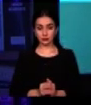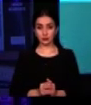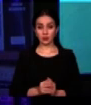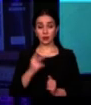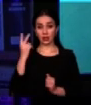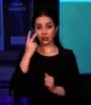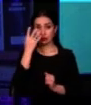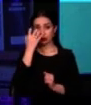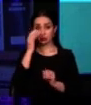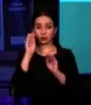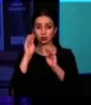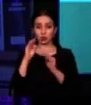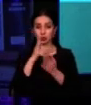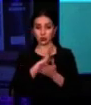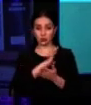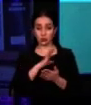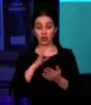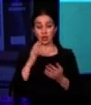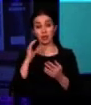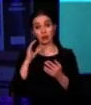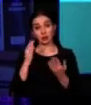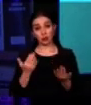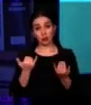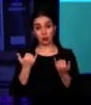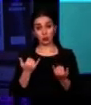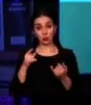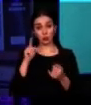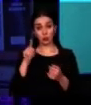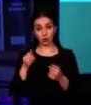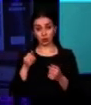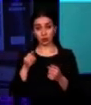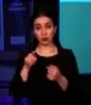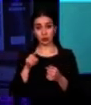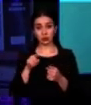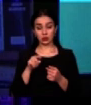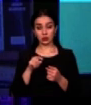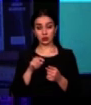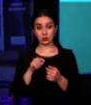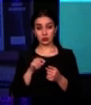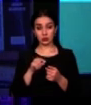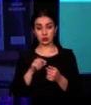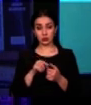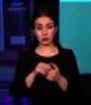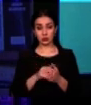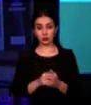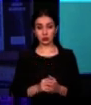Mana ikkinchi rasmimiz ham joylashdi. Endi unga